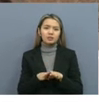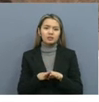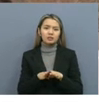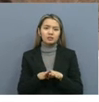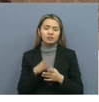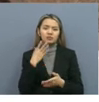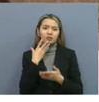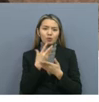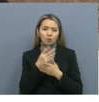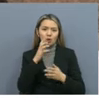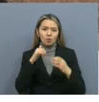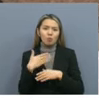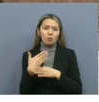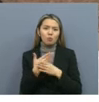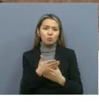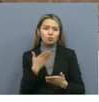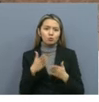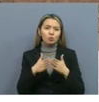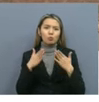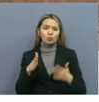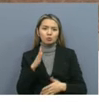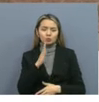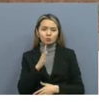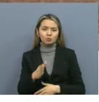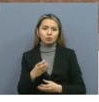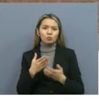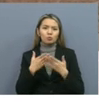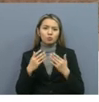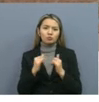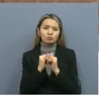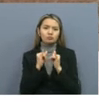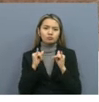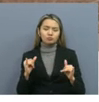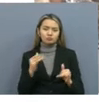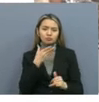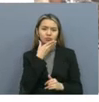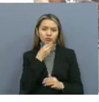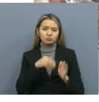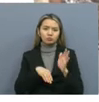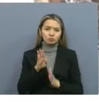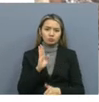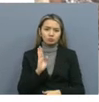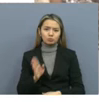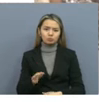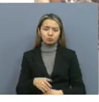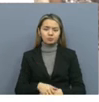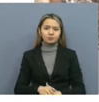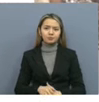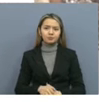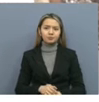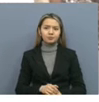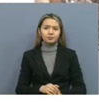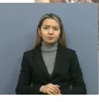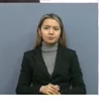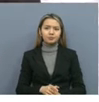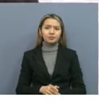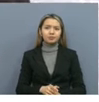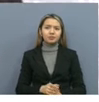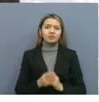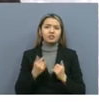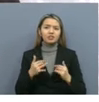осылай өздерінің көмек жасай берсе, осы еліміз одан сайын дамып, осылай одан сайын көркейе береді. Былтыр Шиелі Аграның мамандары жергілікті